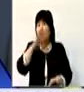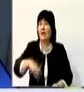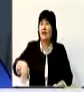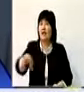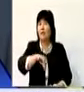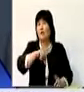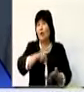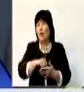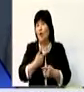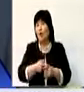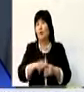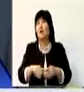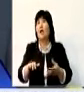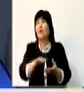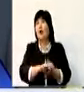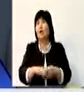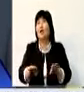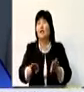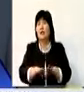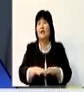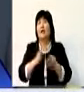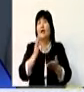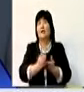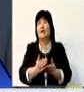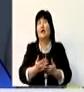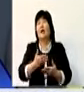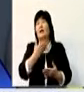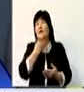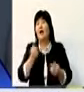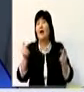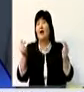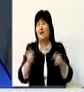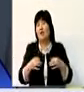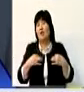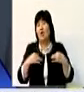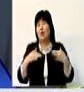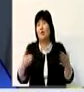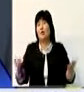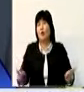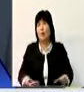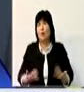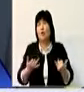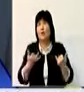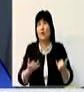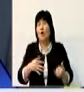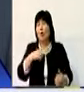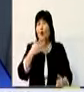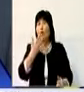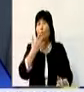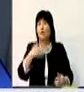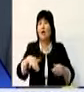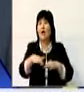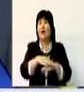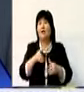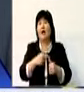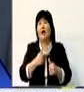болуы да осы татулық пен бірліктің тірлігі жарасқан берекелі өмір сүріп жатқан көп ұлтты халықтың арқасында